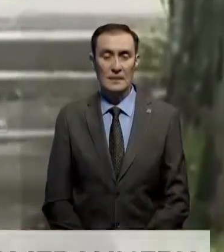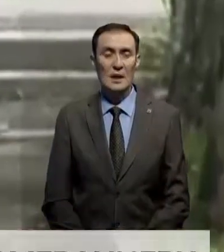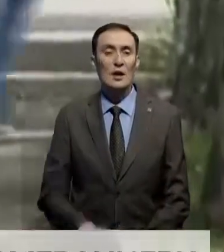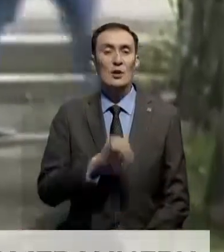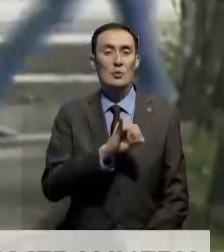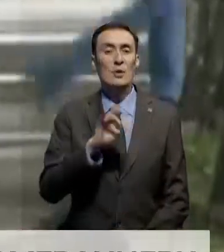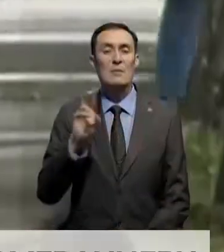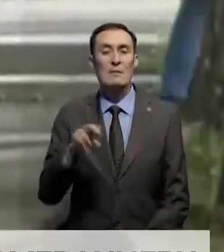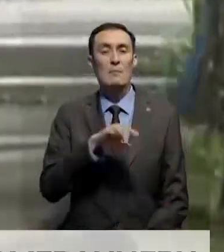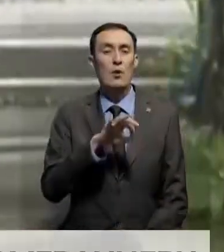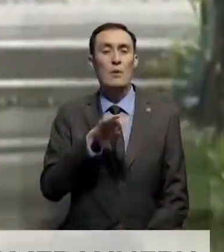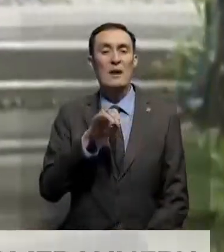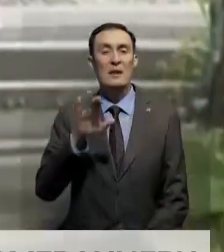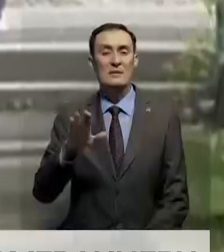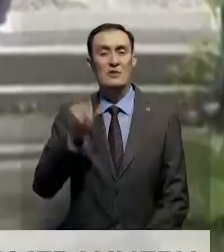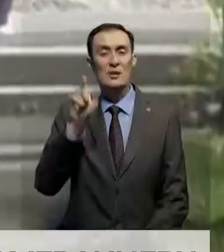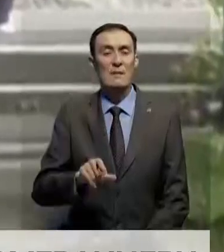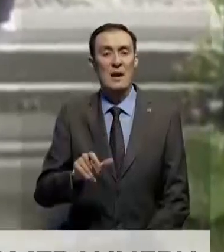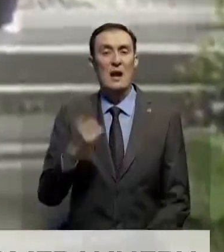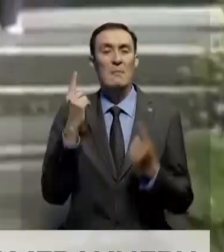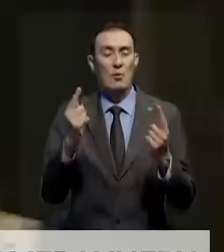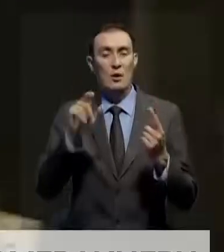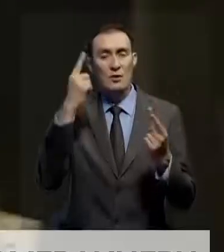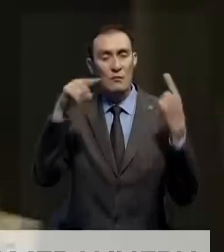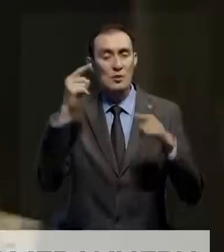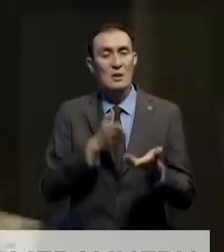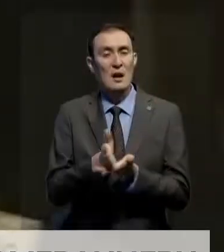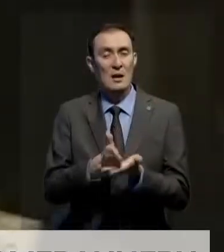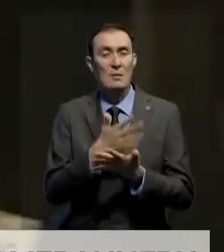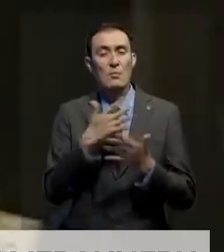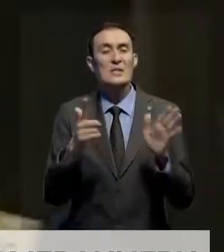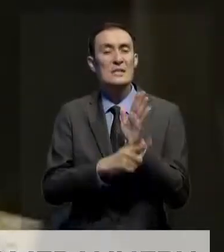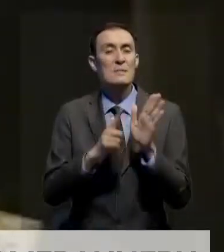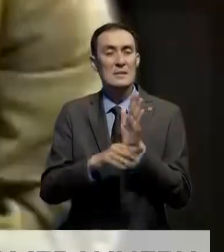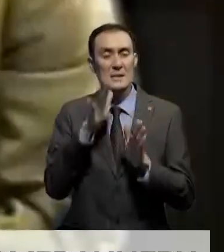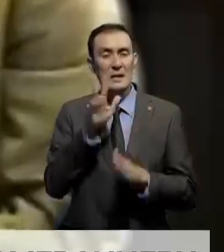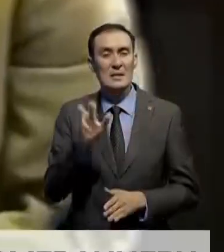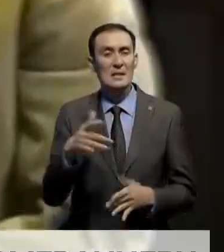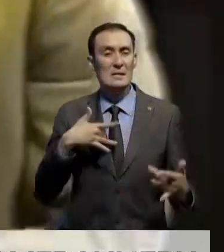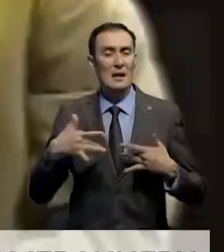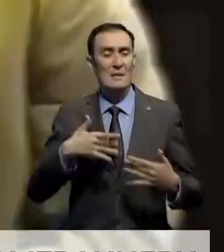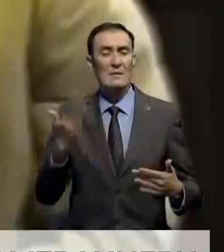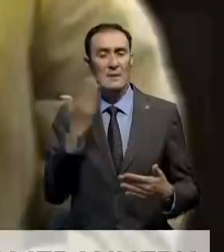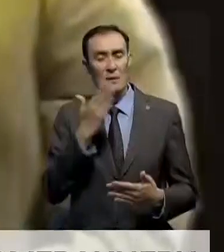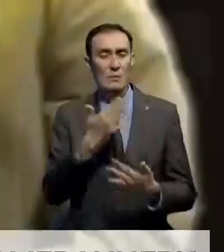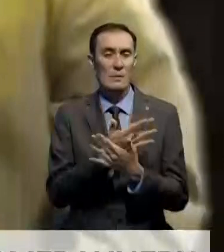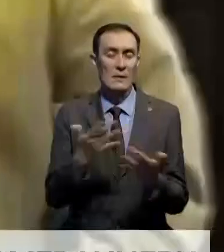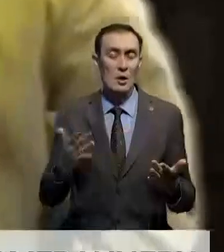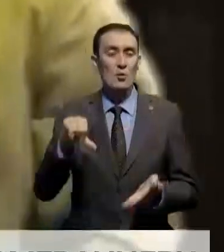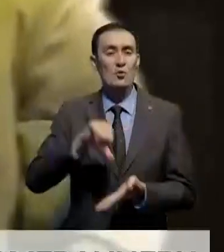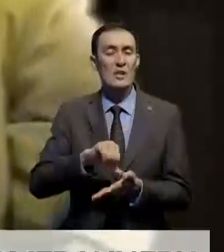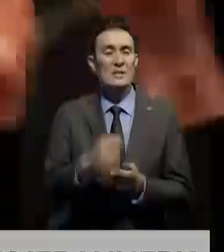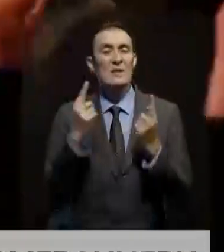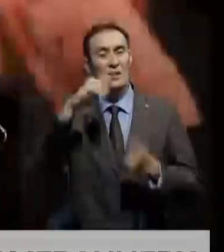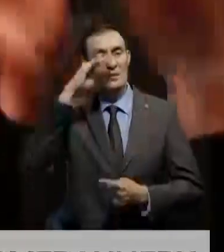Юрий Борисович Померанцев – это человек-эпоха. Творческая карьера, которая продолжалась более 70 лет. 300 ролей в театре и кино. Участник Великой